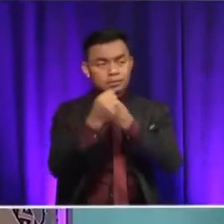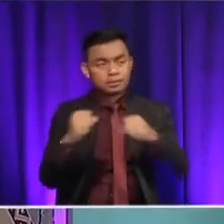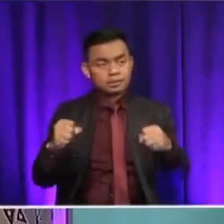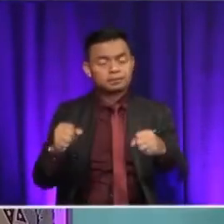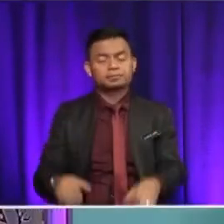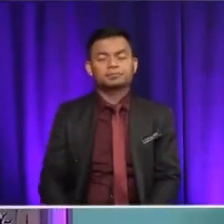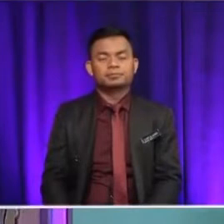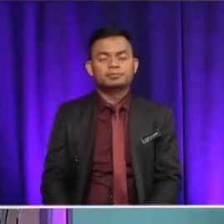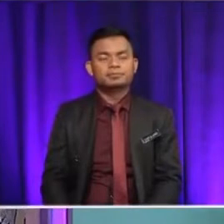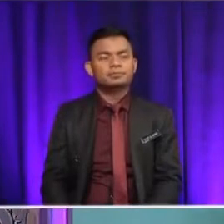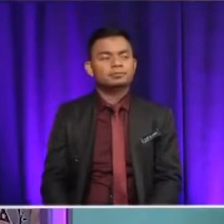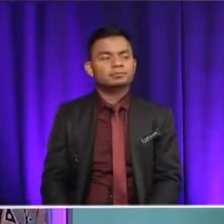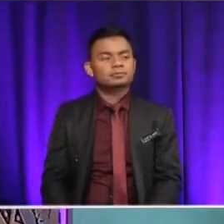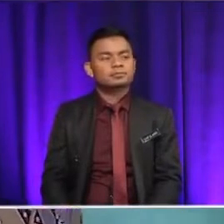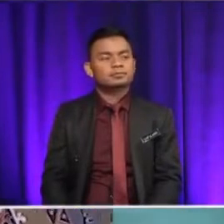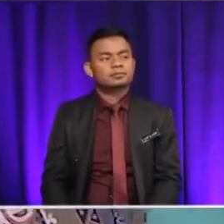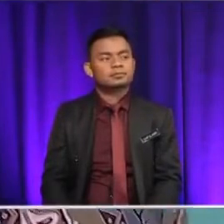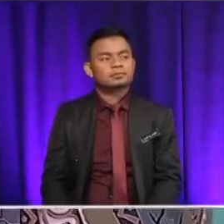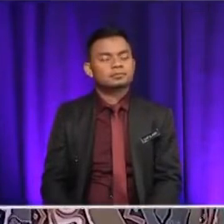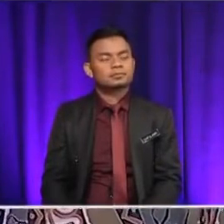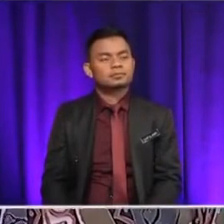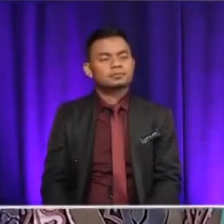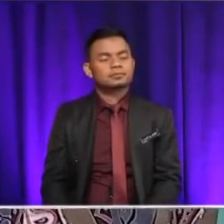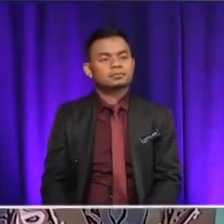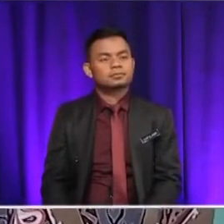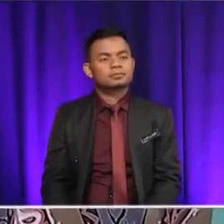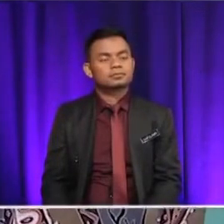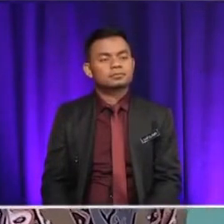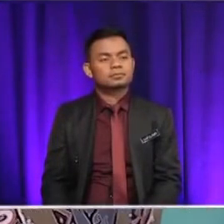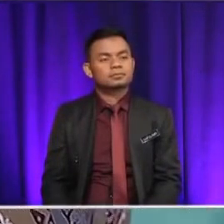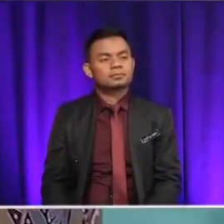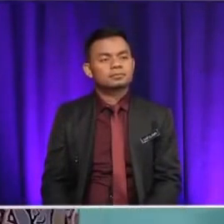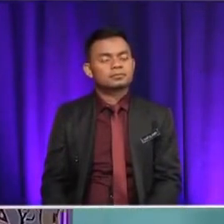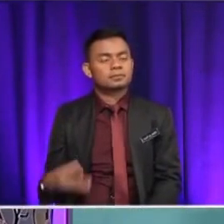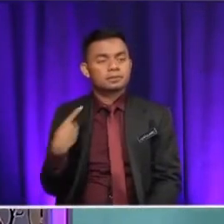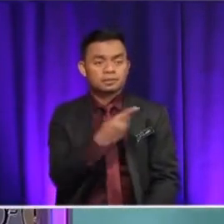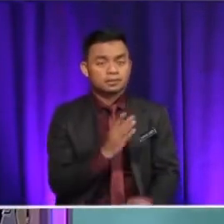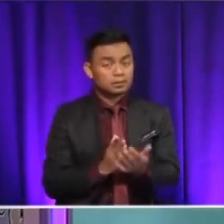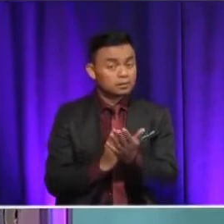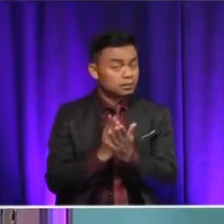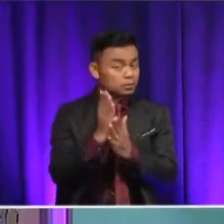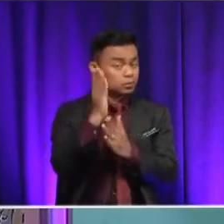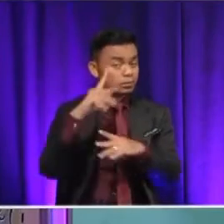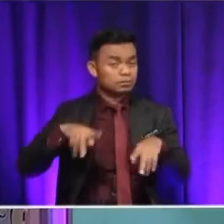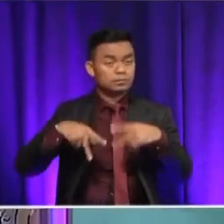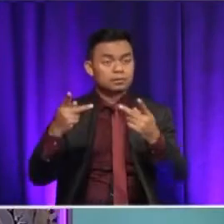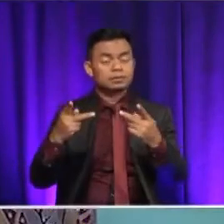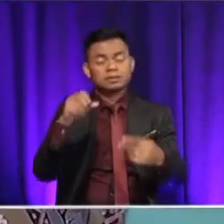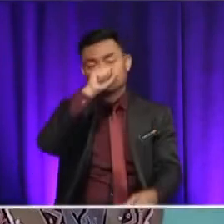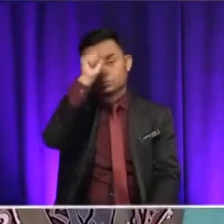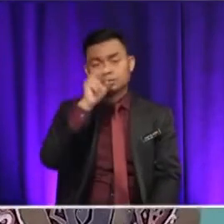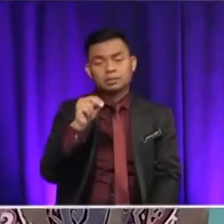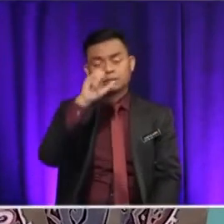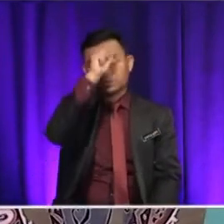SPM 2022 ni. Okey, kita terus pergi contoh soalan-soalan yang mirip soalan